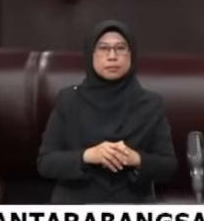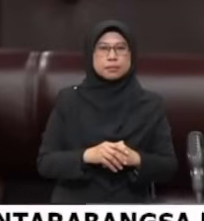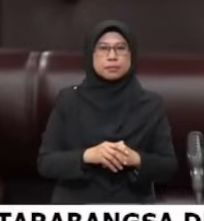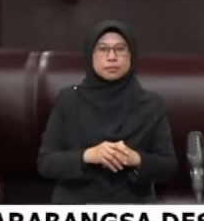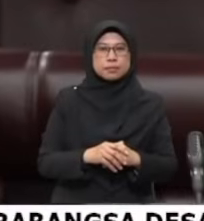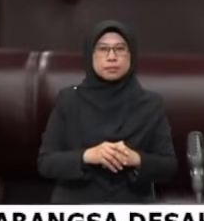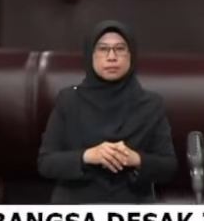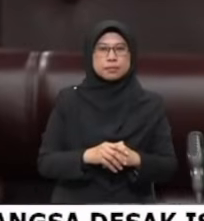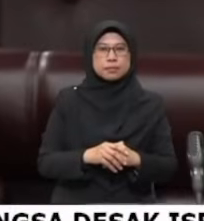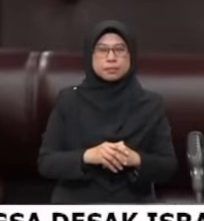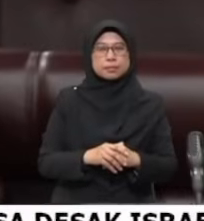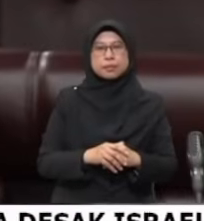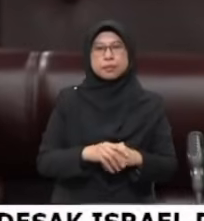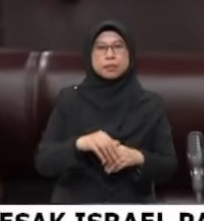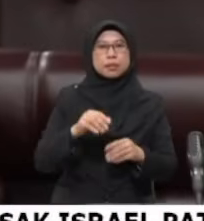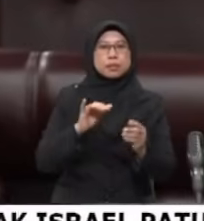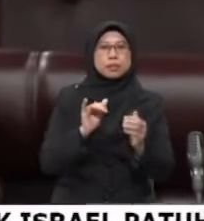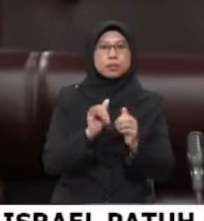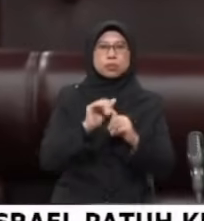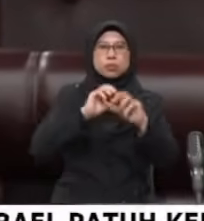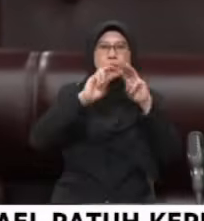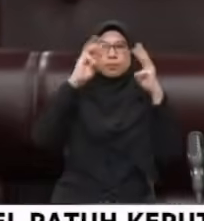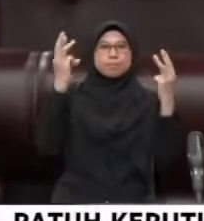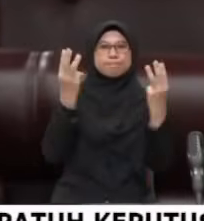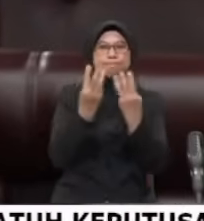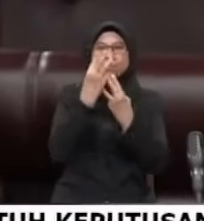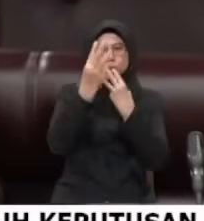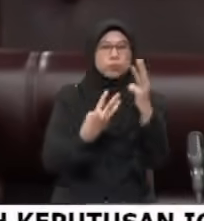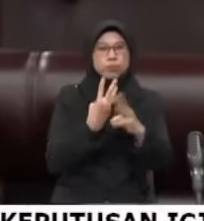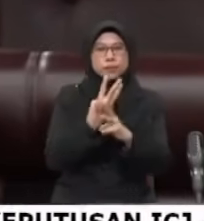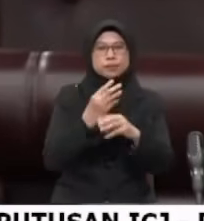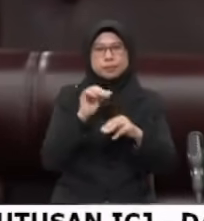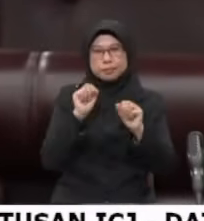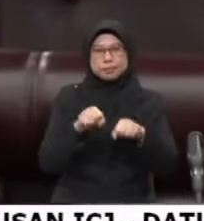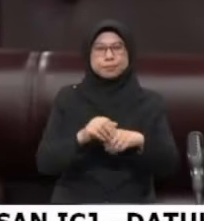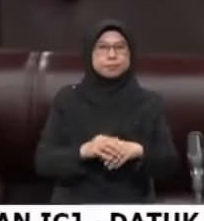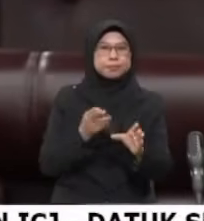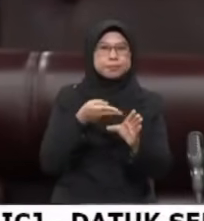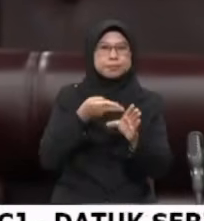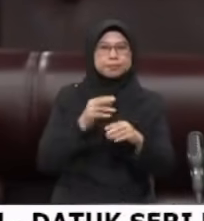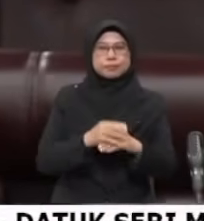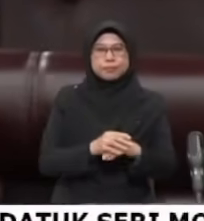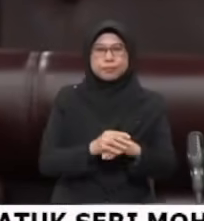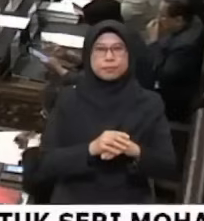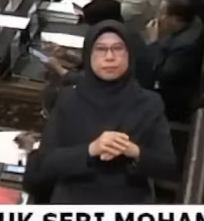itu adalah recogniz World Terima kasih saya jemput